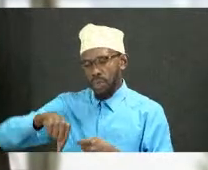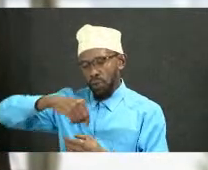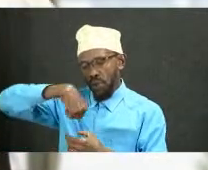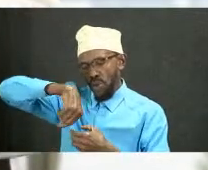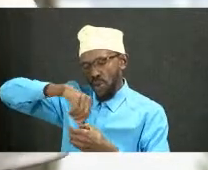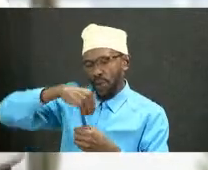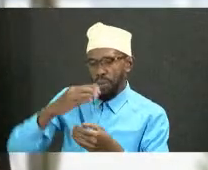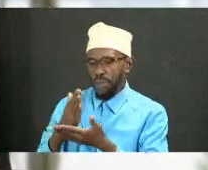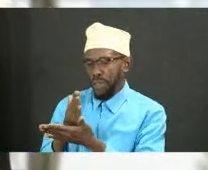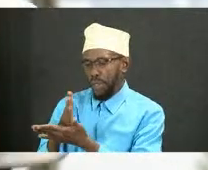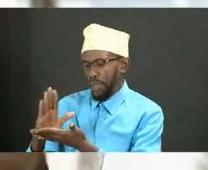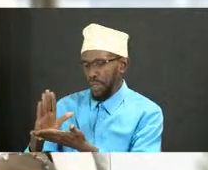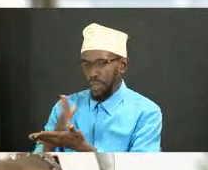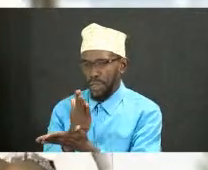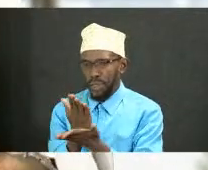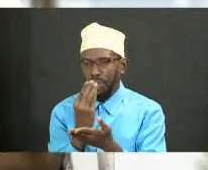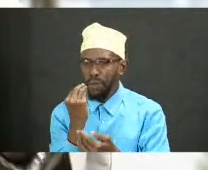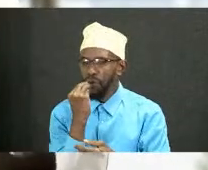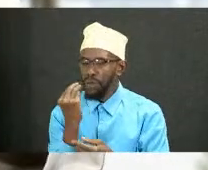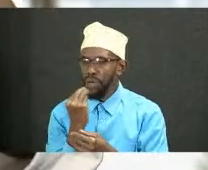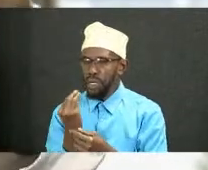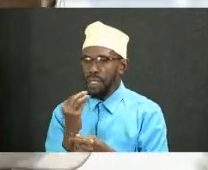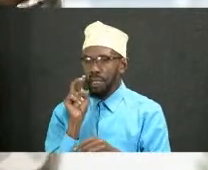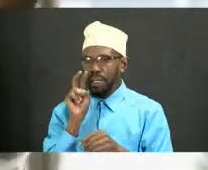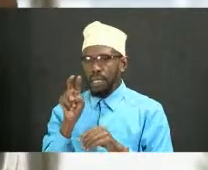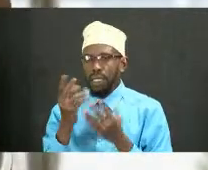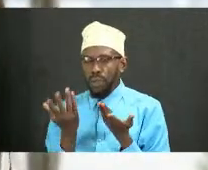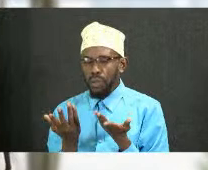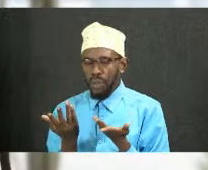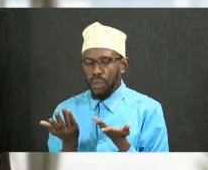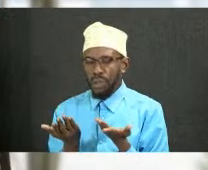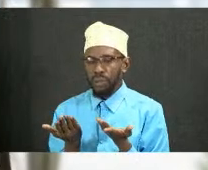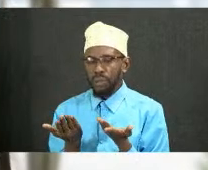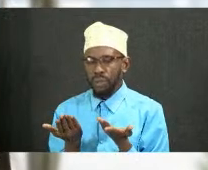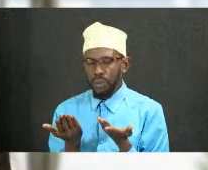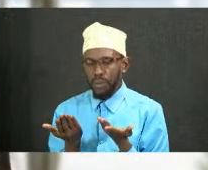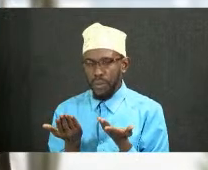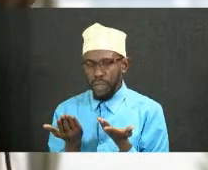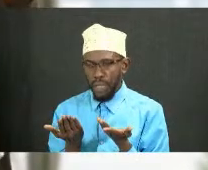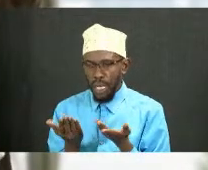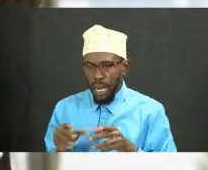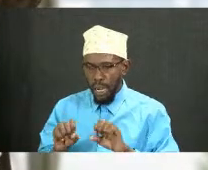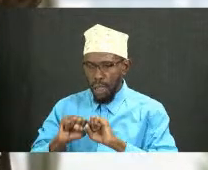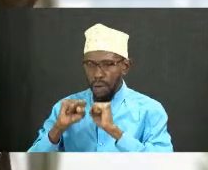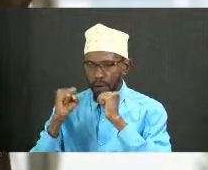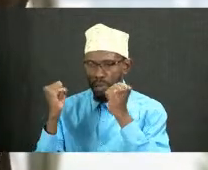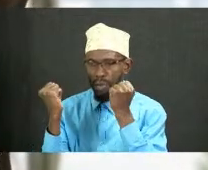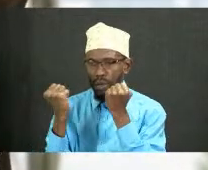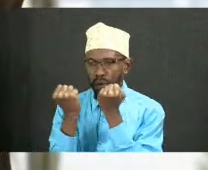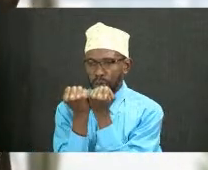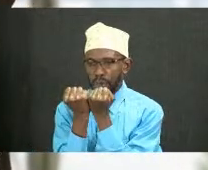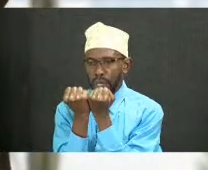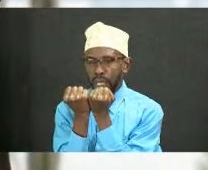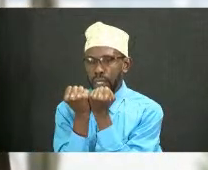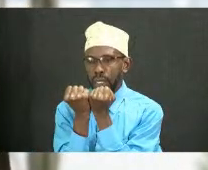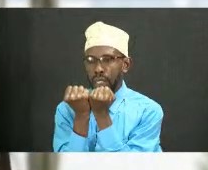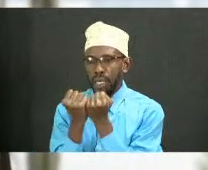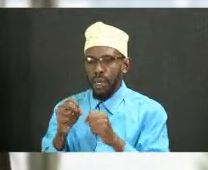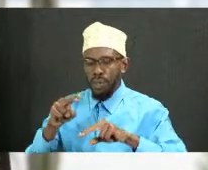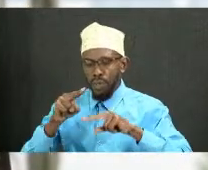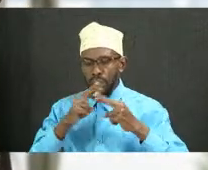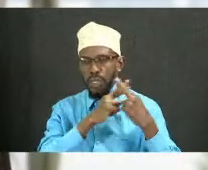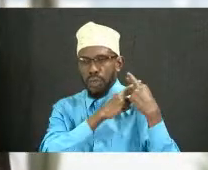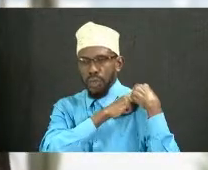kinapikwa, wanashirikiana katika kile chakula. Kwa hivyo tunaona upande mmoja kuwa jamii inatakana iwajibike vipi, na ndio kwa